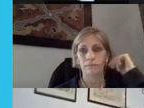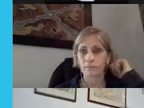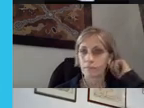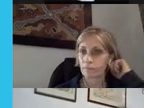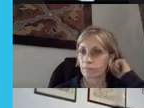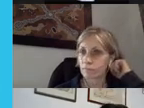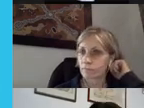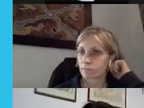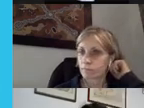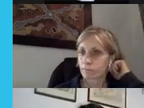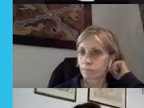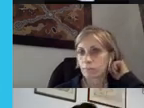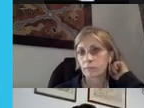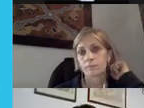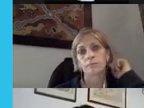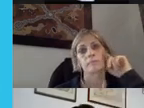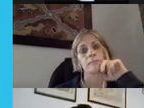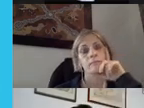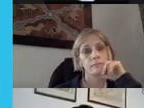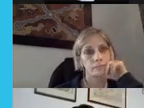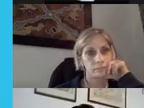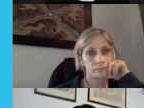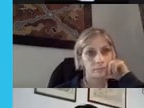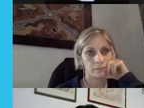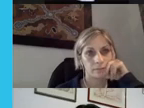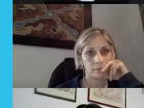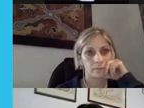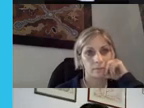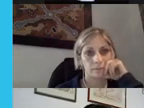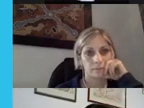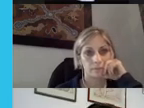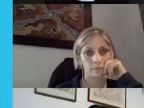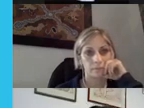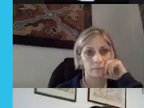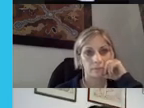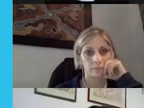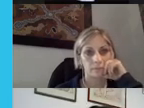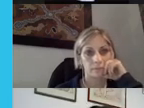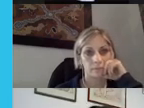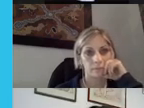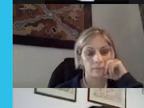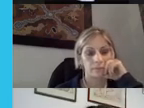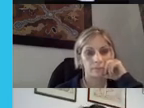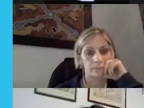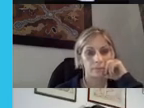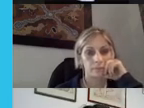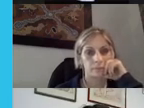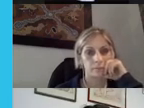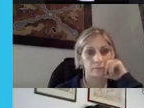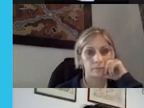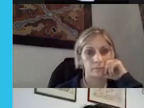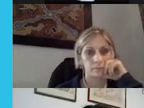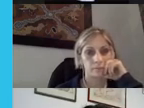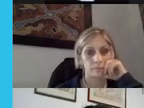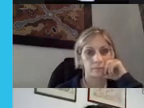apposito momento stampa per far sfilare la vecchina davanti almeno a